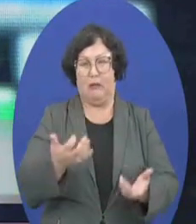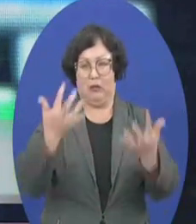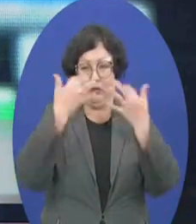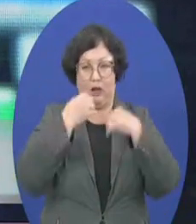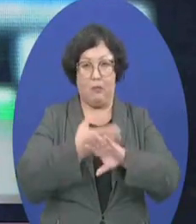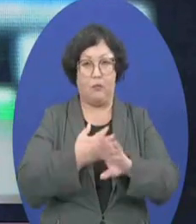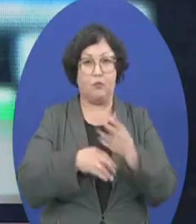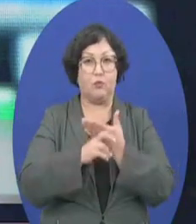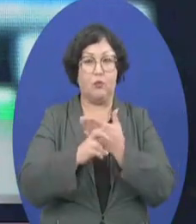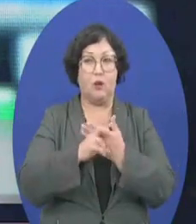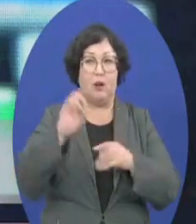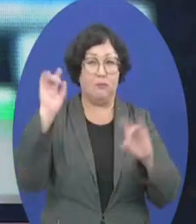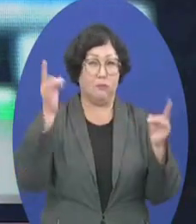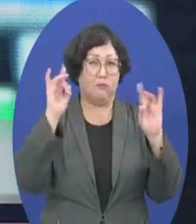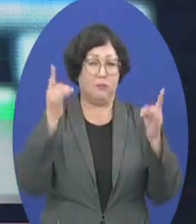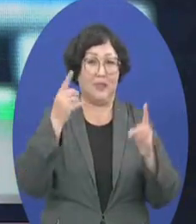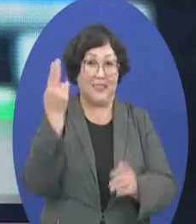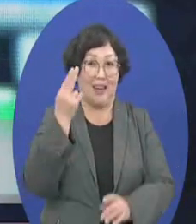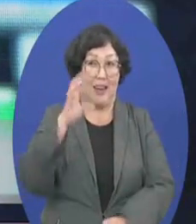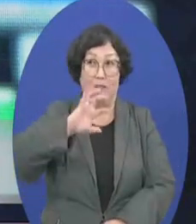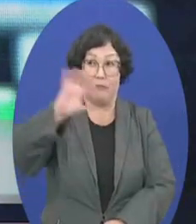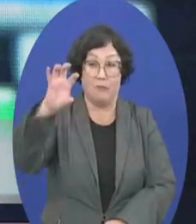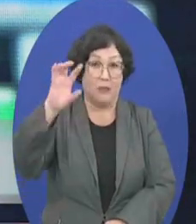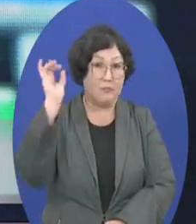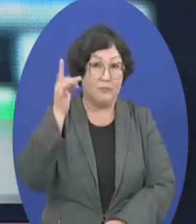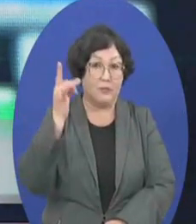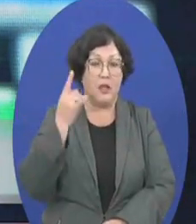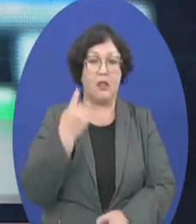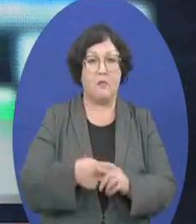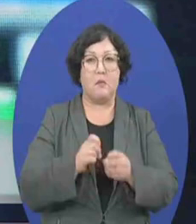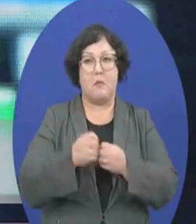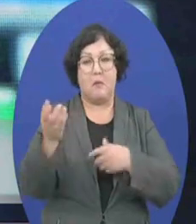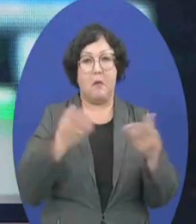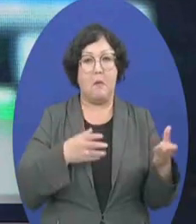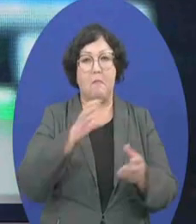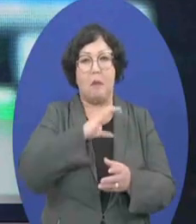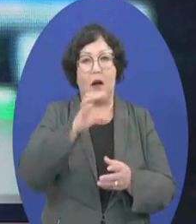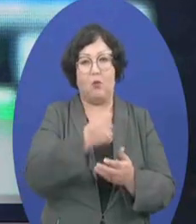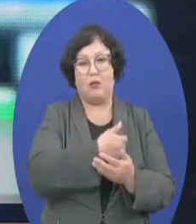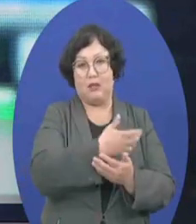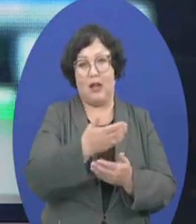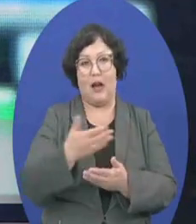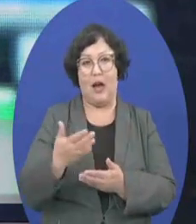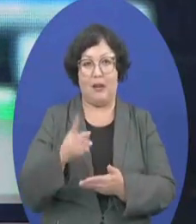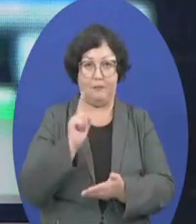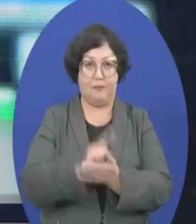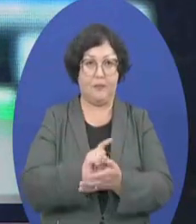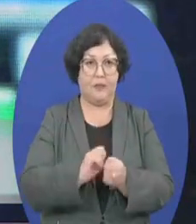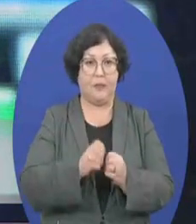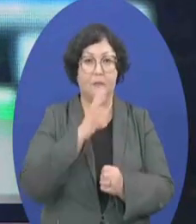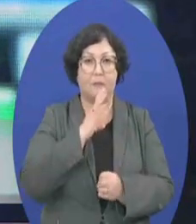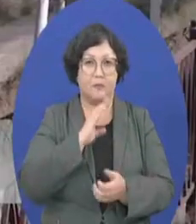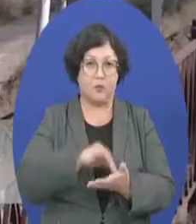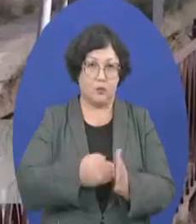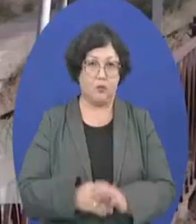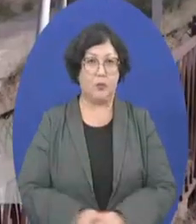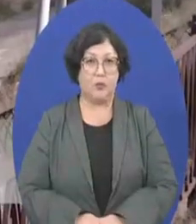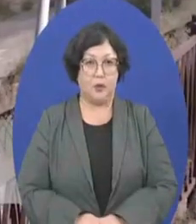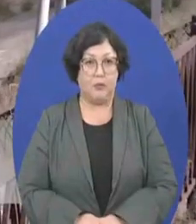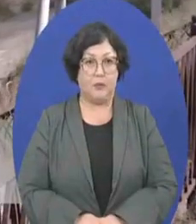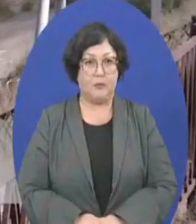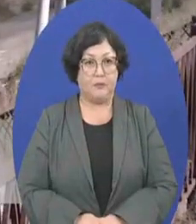ирэх сарын сүүлээр угаар мэдрэгч нэмэлтээр хэрэглэгчдэд үйлчлэх албаар дамжуулан айлуудад тараахаар байна.